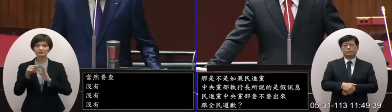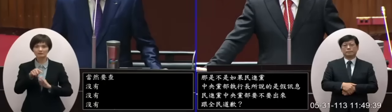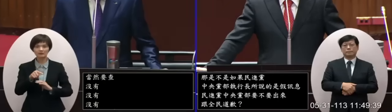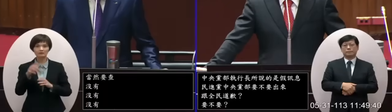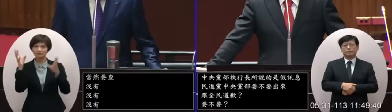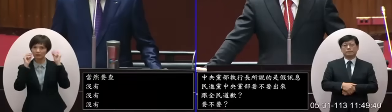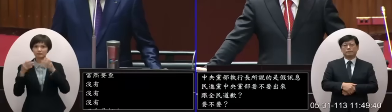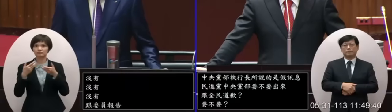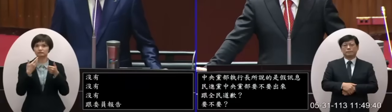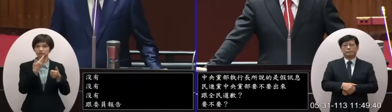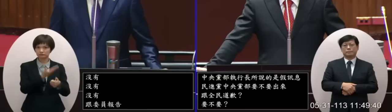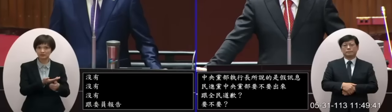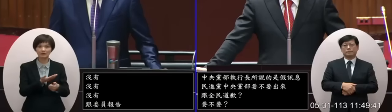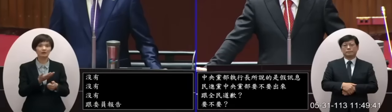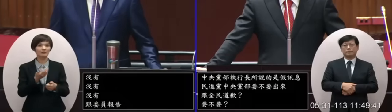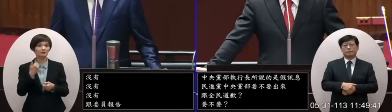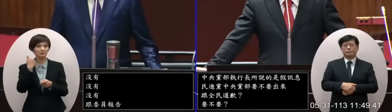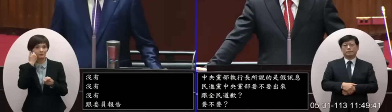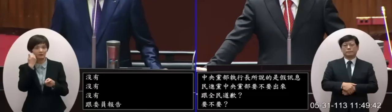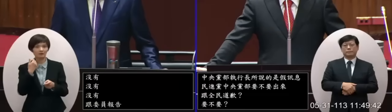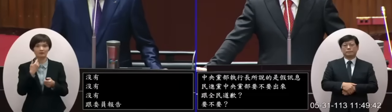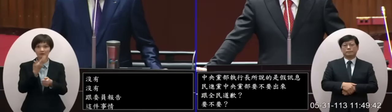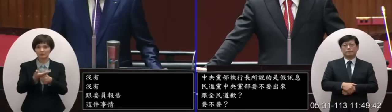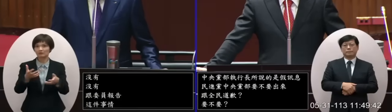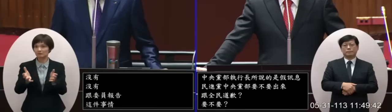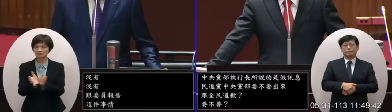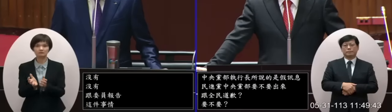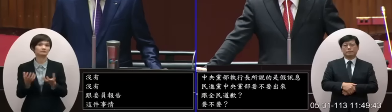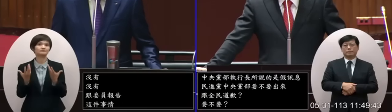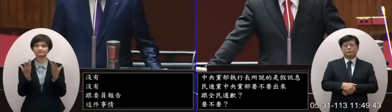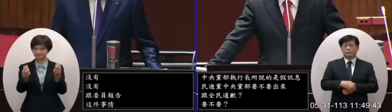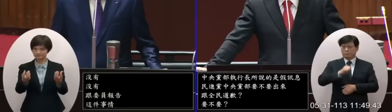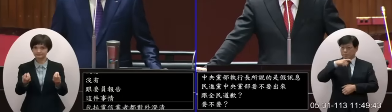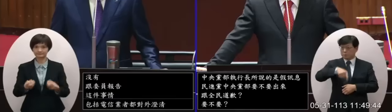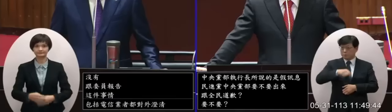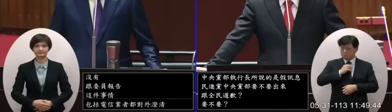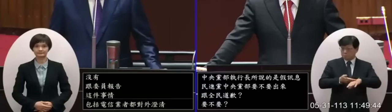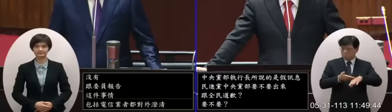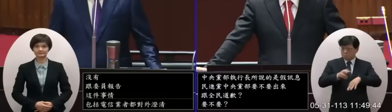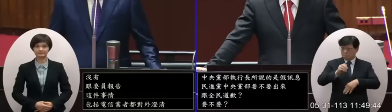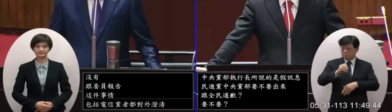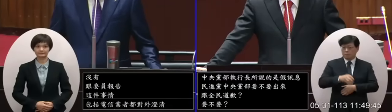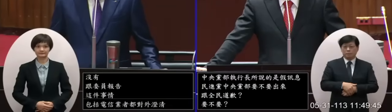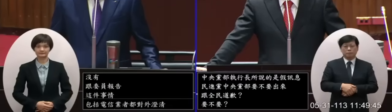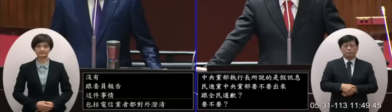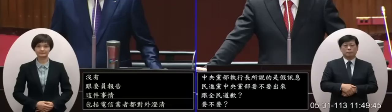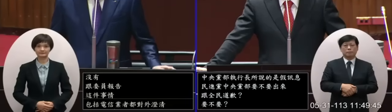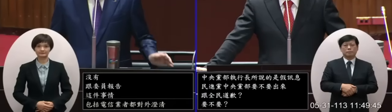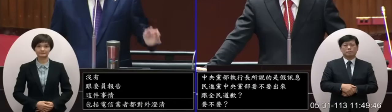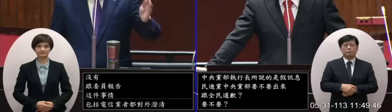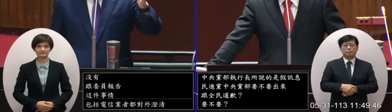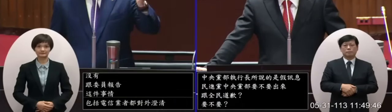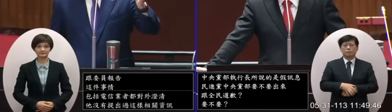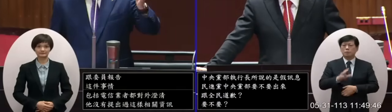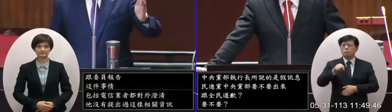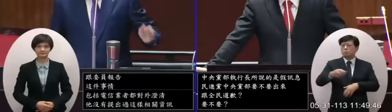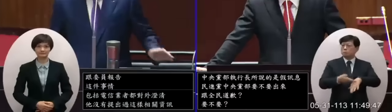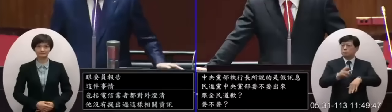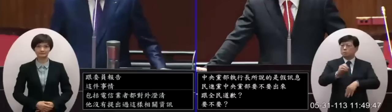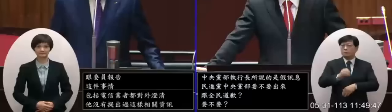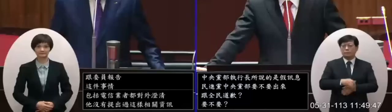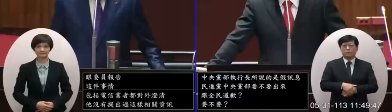的资讯供给任何的人或机构去做任何的分析评 比。台湾有没有这个能力？ 那至于说 有没有这个